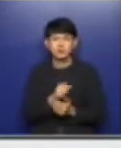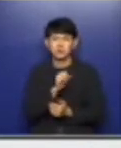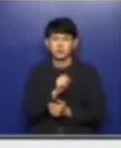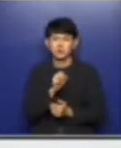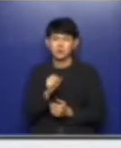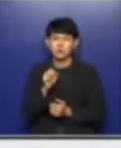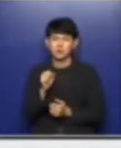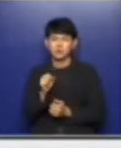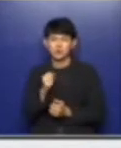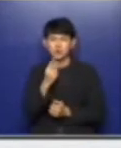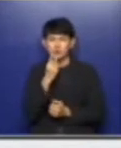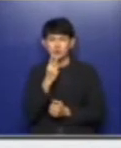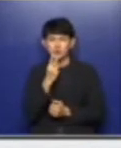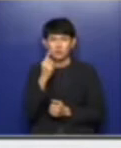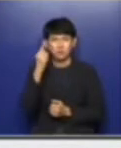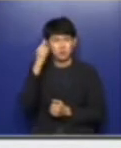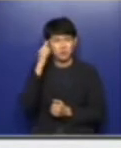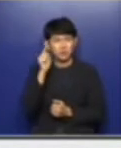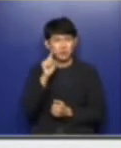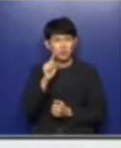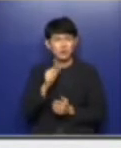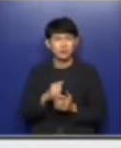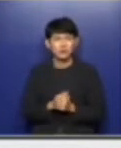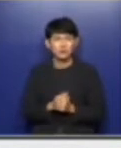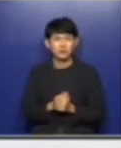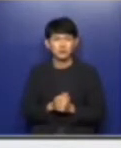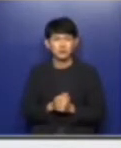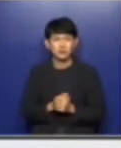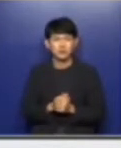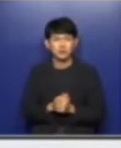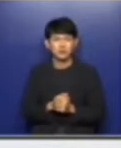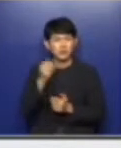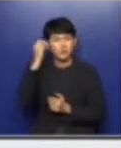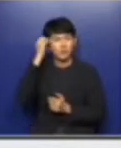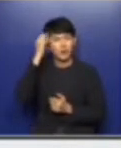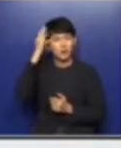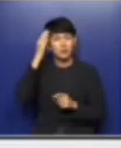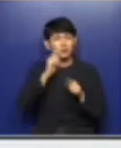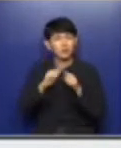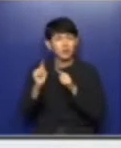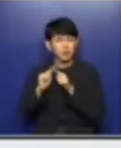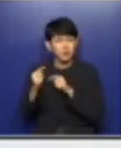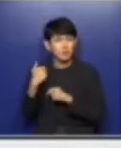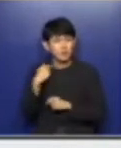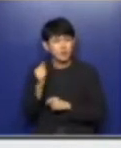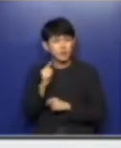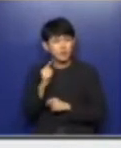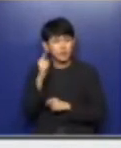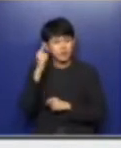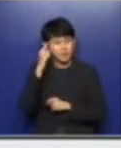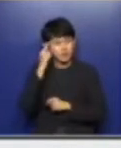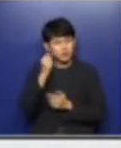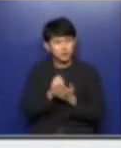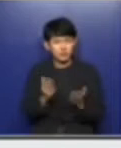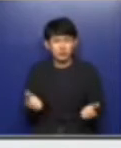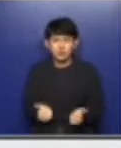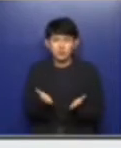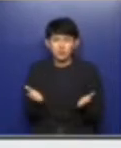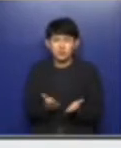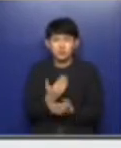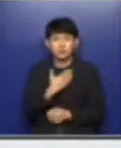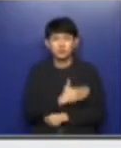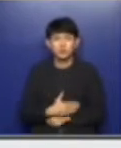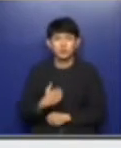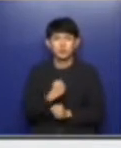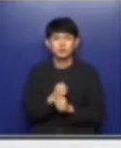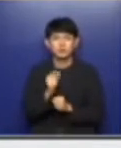ส่วนดีท่านตกผลึกเรียกว่าองค์ความรู้ต่างๆมาใช้ในการที่จะให้ส่งเสริมสุขภาพเนี่ยท่านก็ท